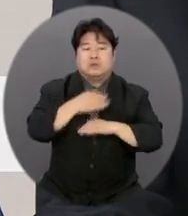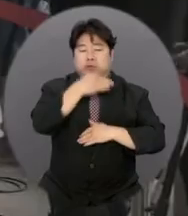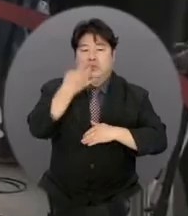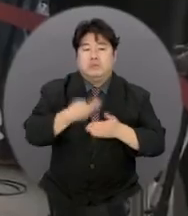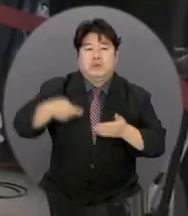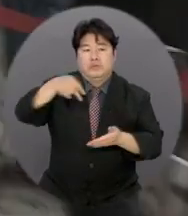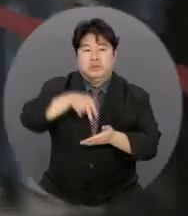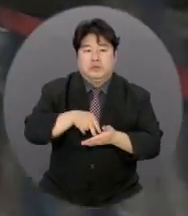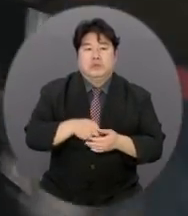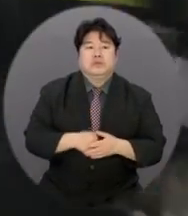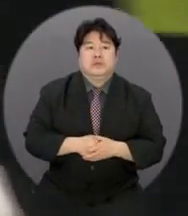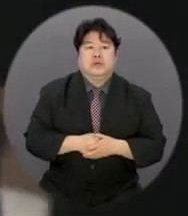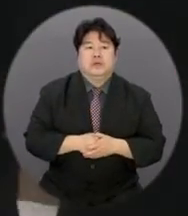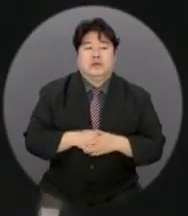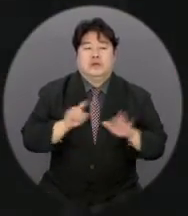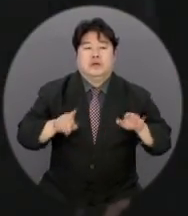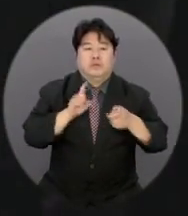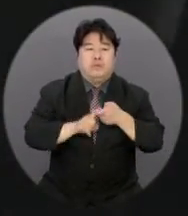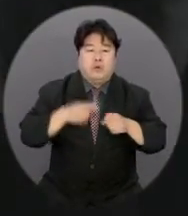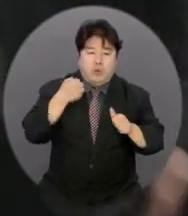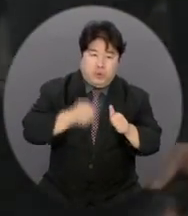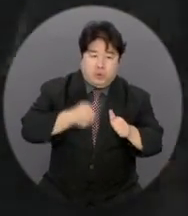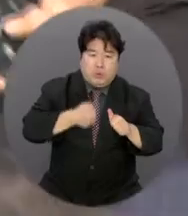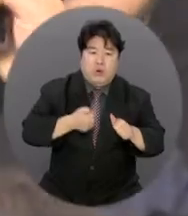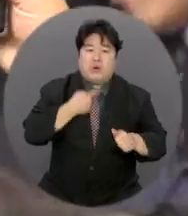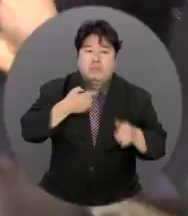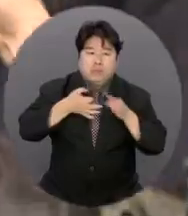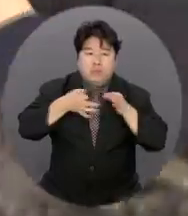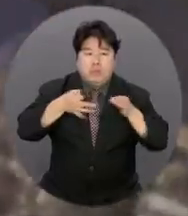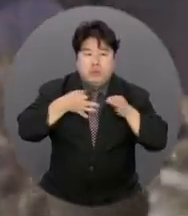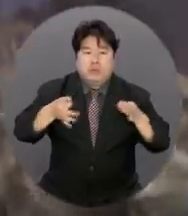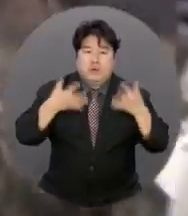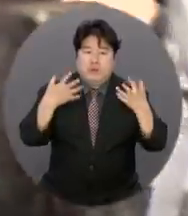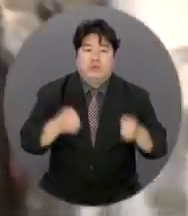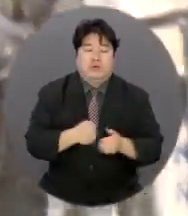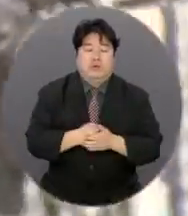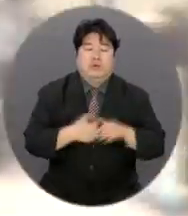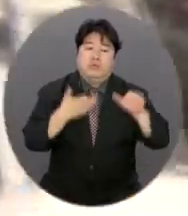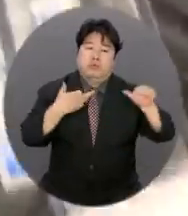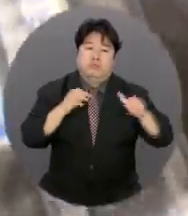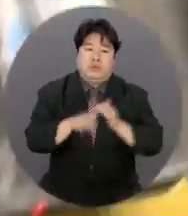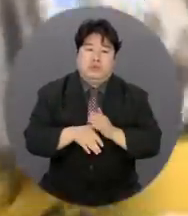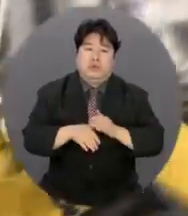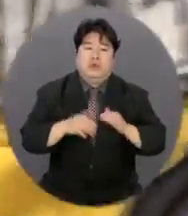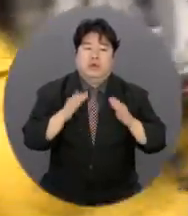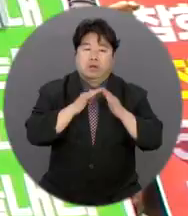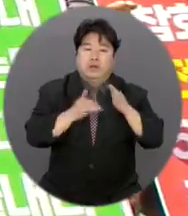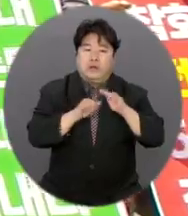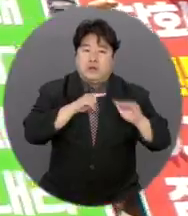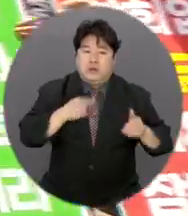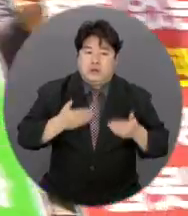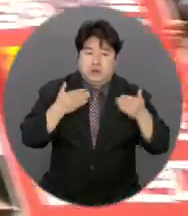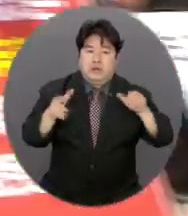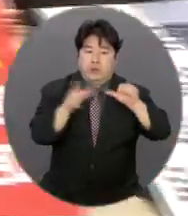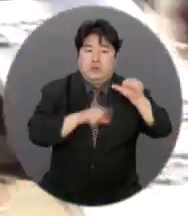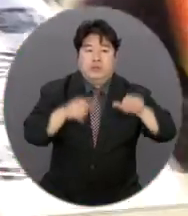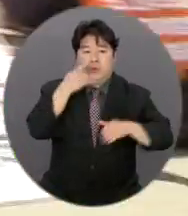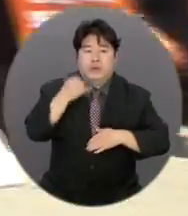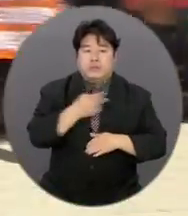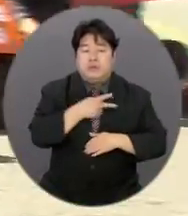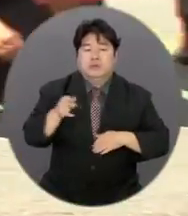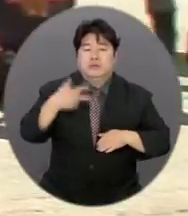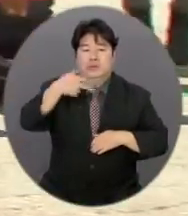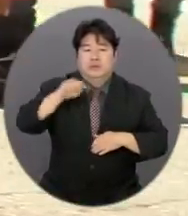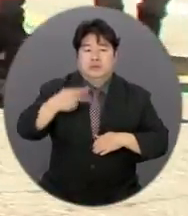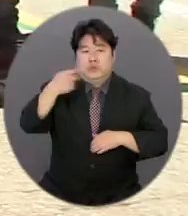것이다. 한편으론 원통하다는 목소리도 멈추지 않았습니다. 5.18 당시 가족을 희생당한 5월 어머니들.